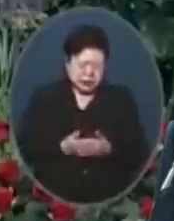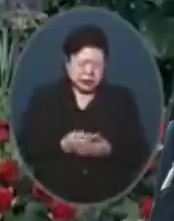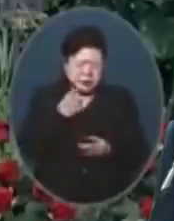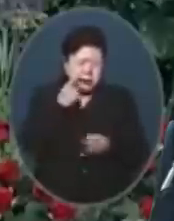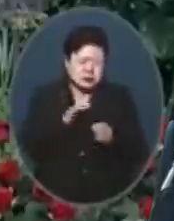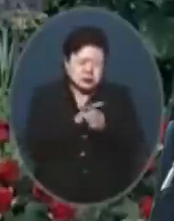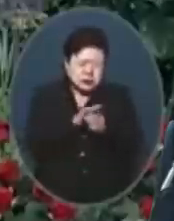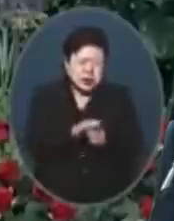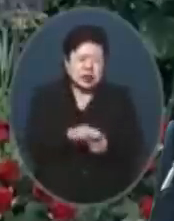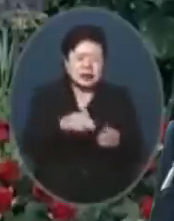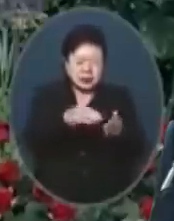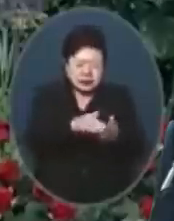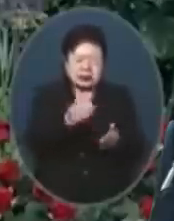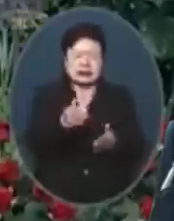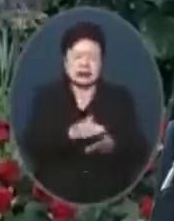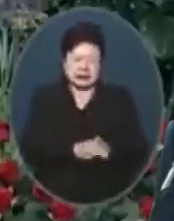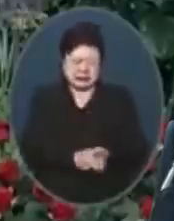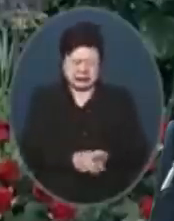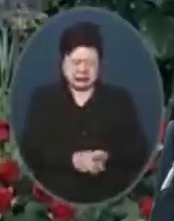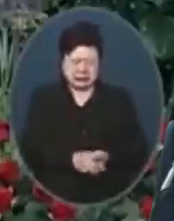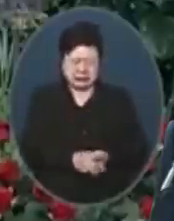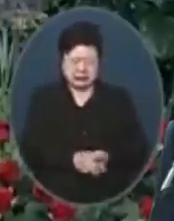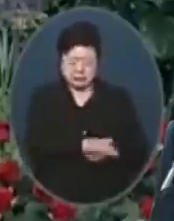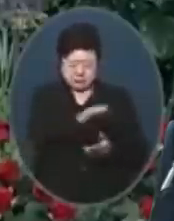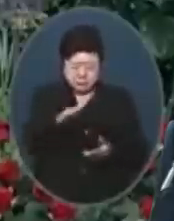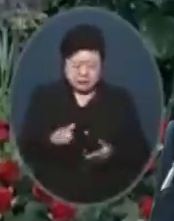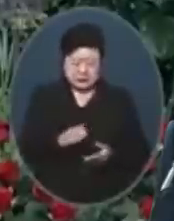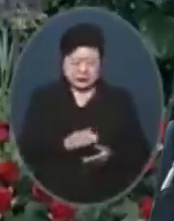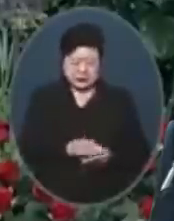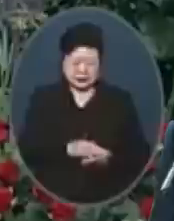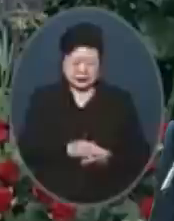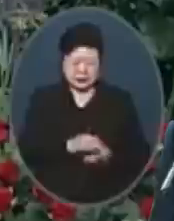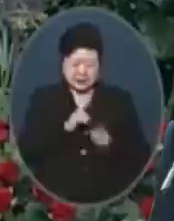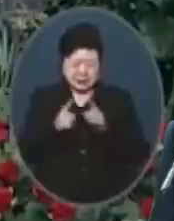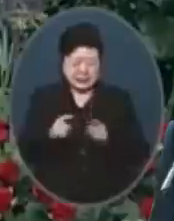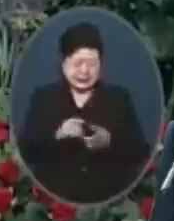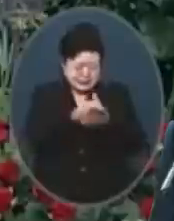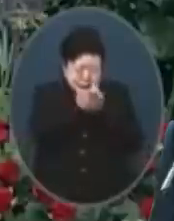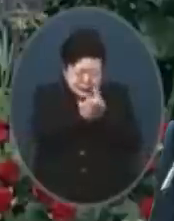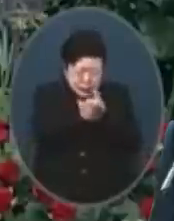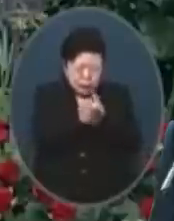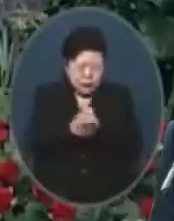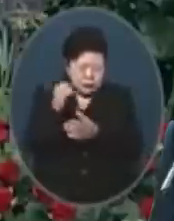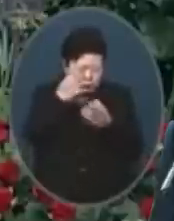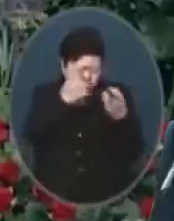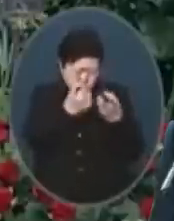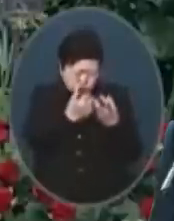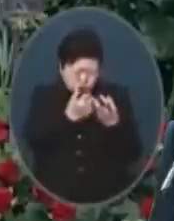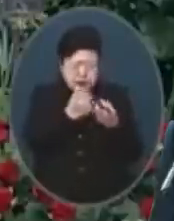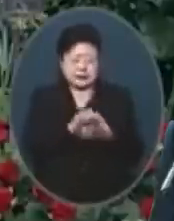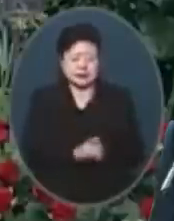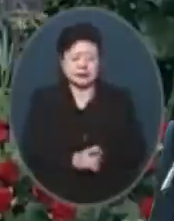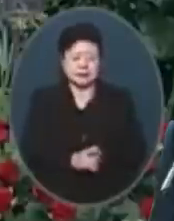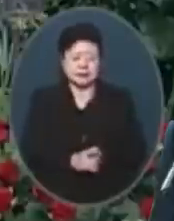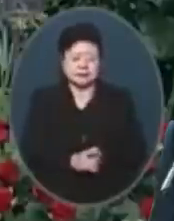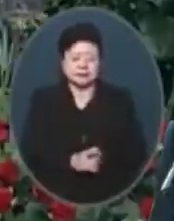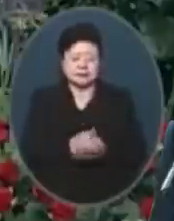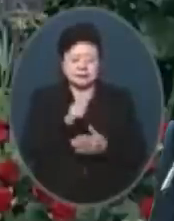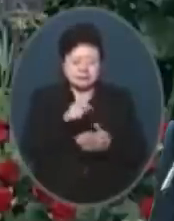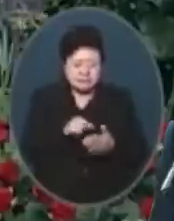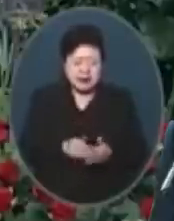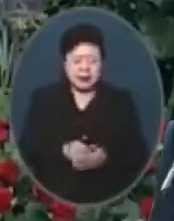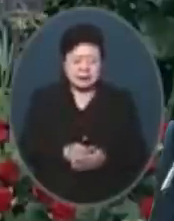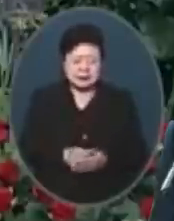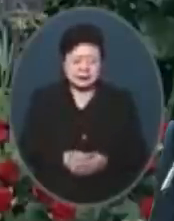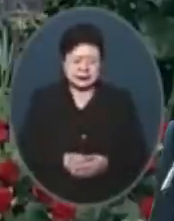되고 됩니다. 우리는 말씀과 기도로 성령의 충만함으로 마음을 붙잡아야